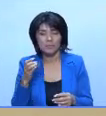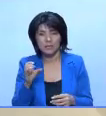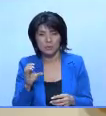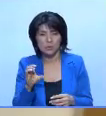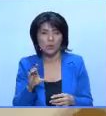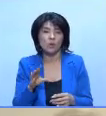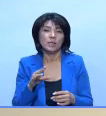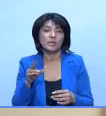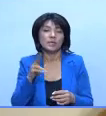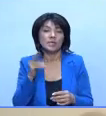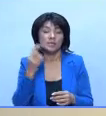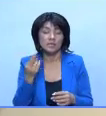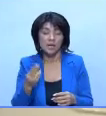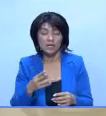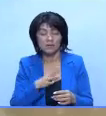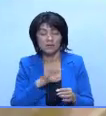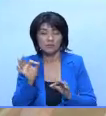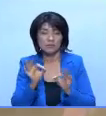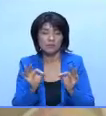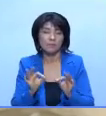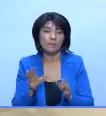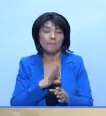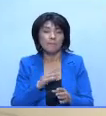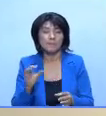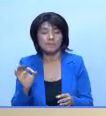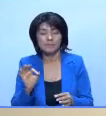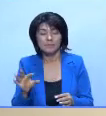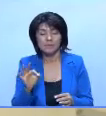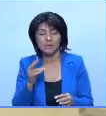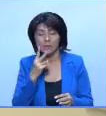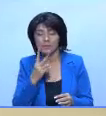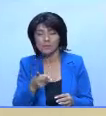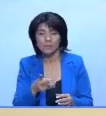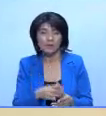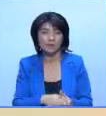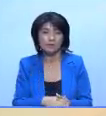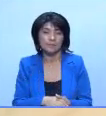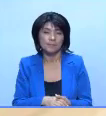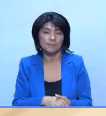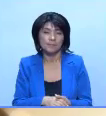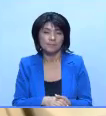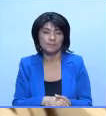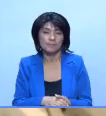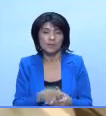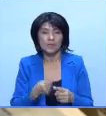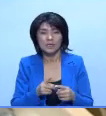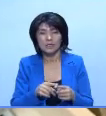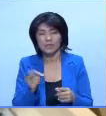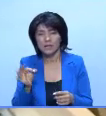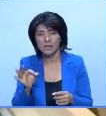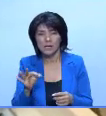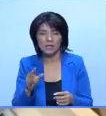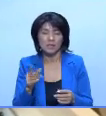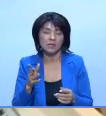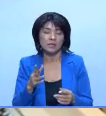дизайн выполнен под звериный стиль на монете изображен филин с бриллиантовым глазом композиции из недрагоценных металлов